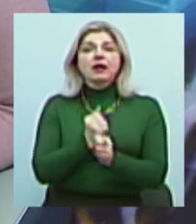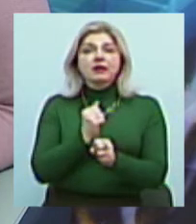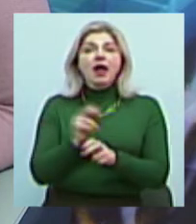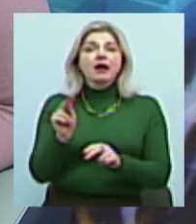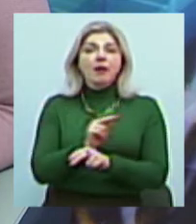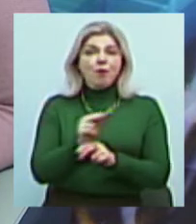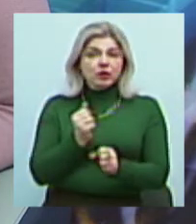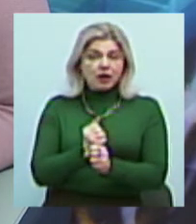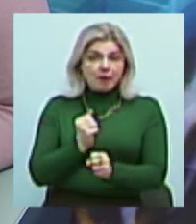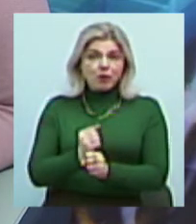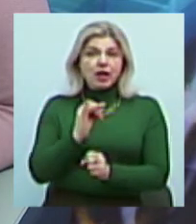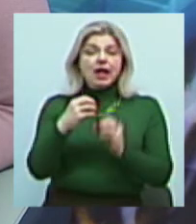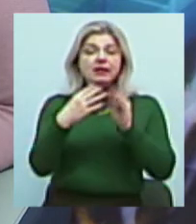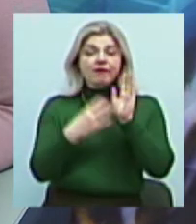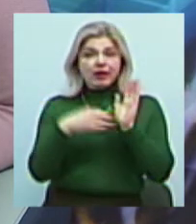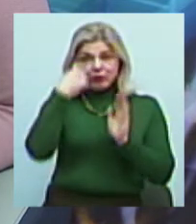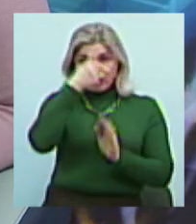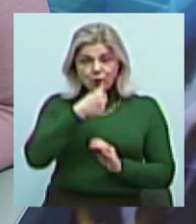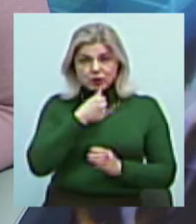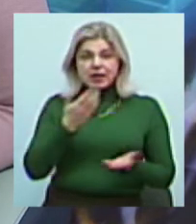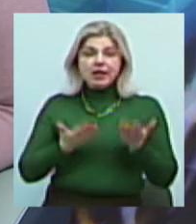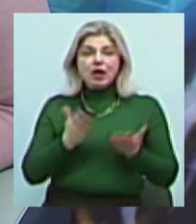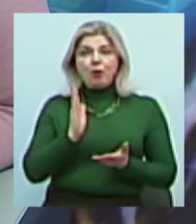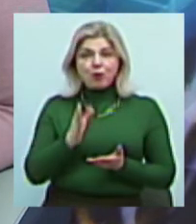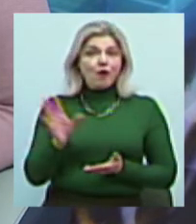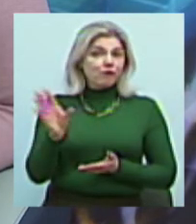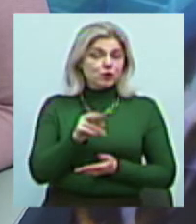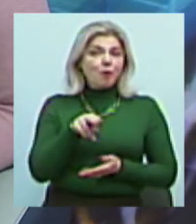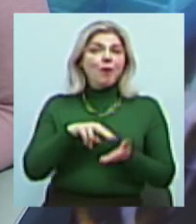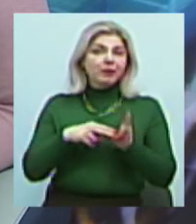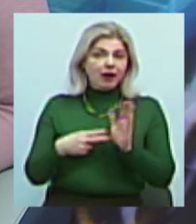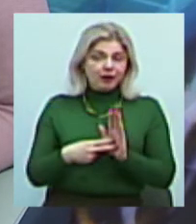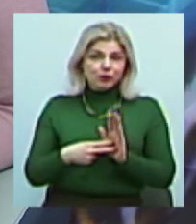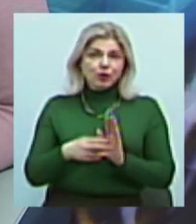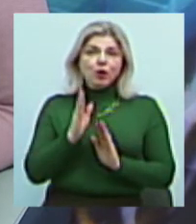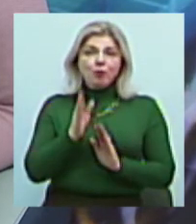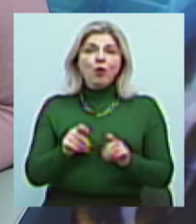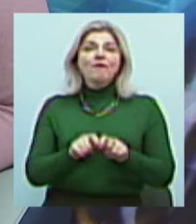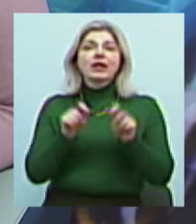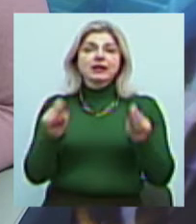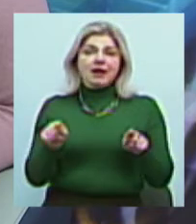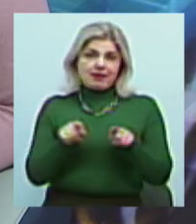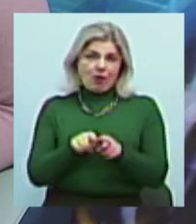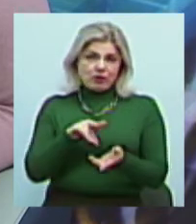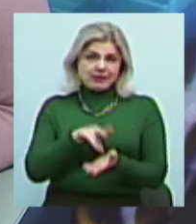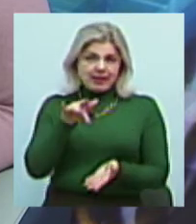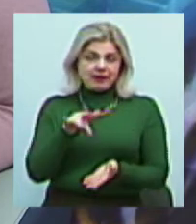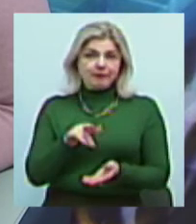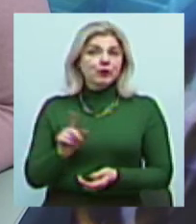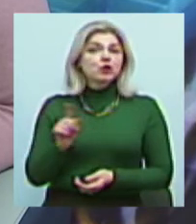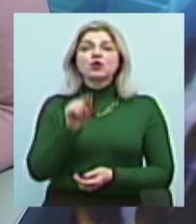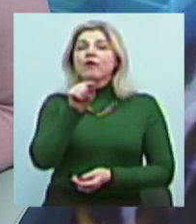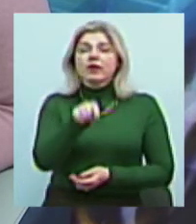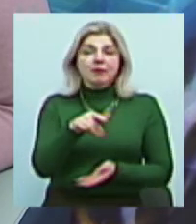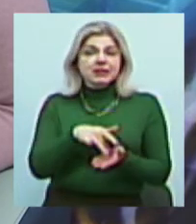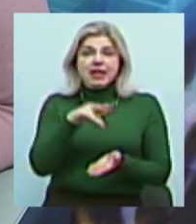роботи. І в 2019 році, якщо буде все по плану, буде відкритий даний центр. Що в цьому